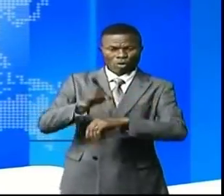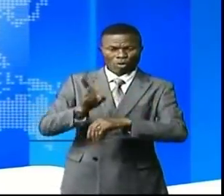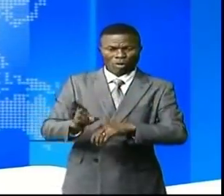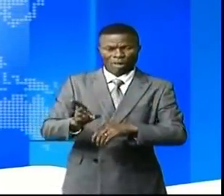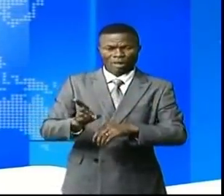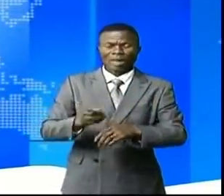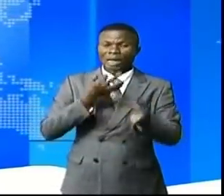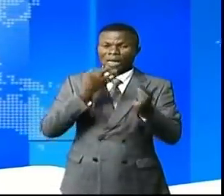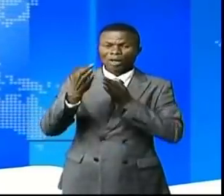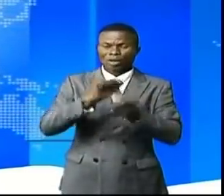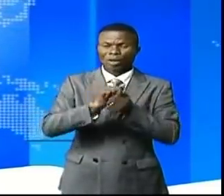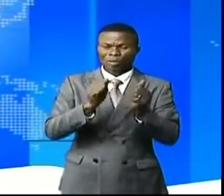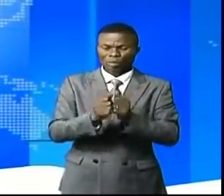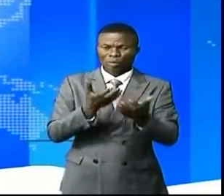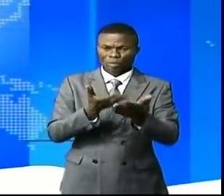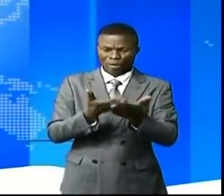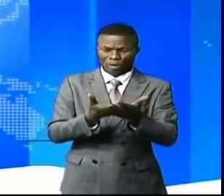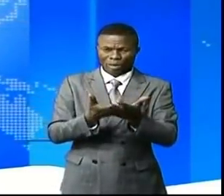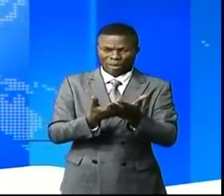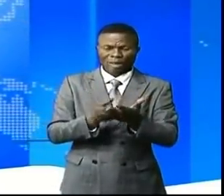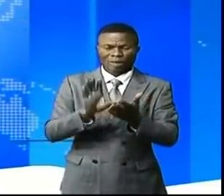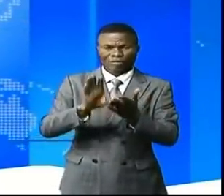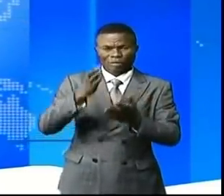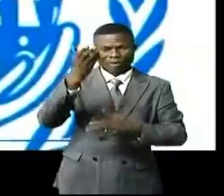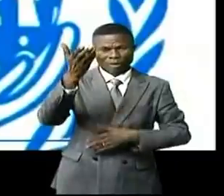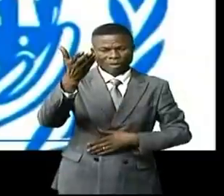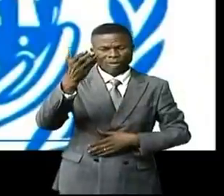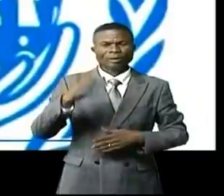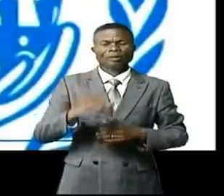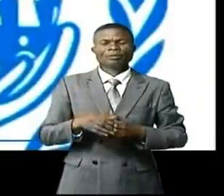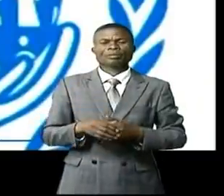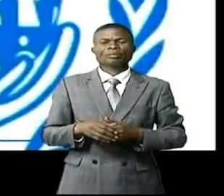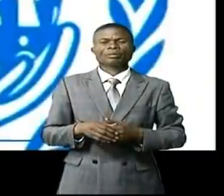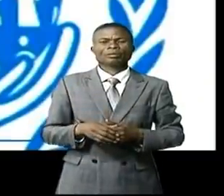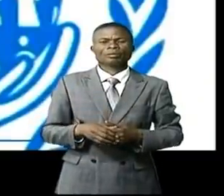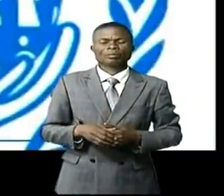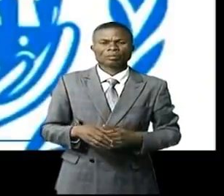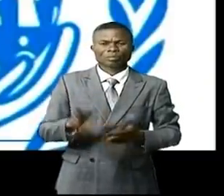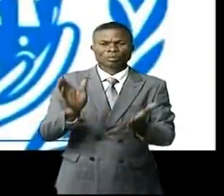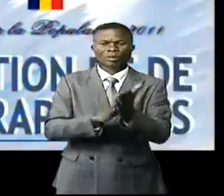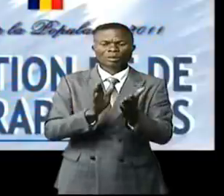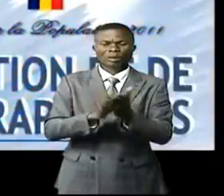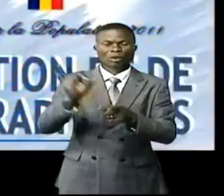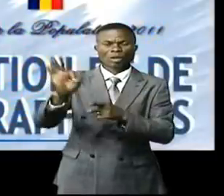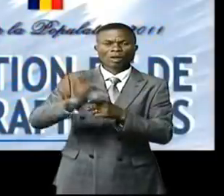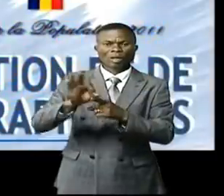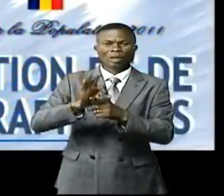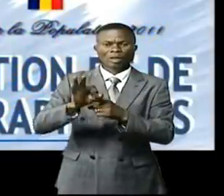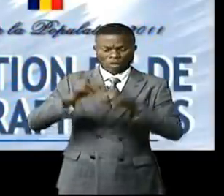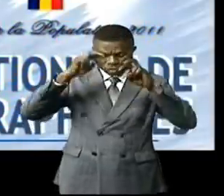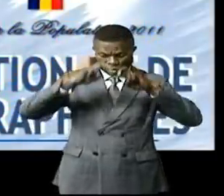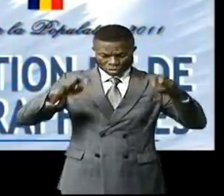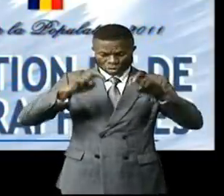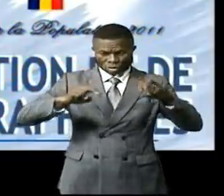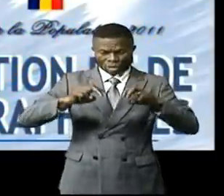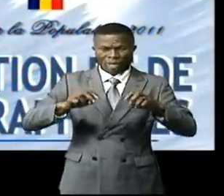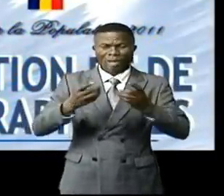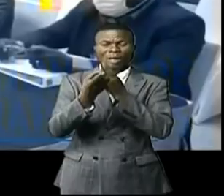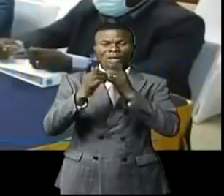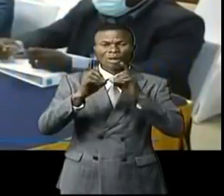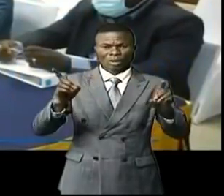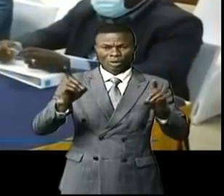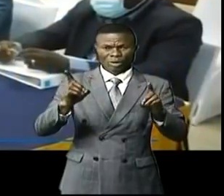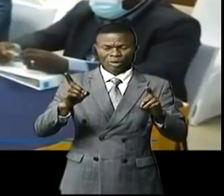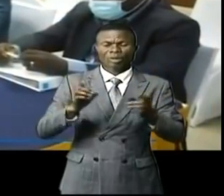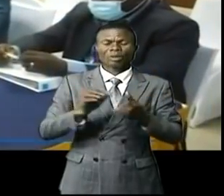relevé quelques défis, nous dit Nadine Yangou. L'Institut de formation et de recherche démographique IFOR